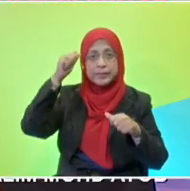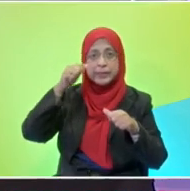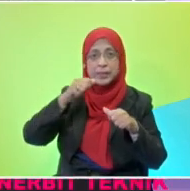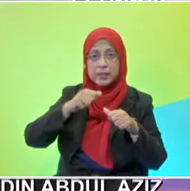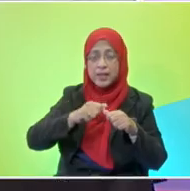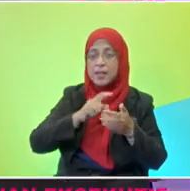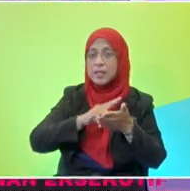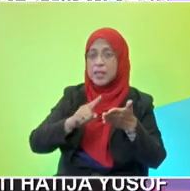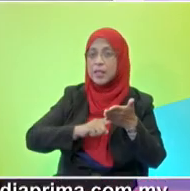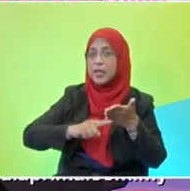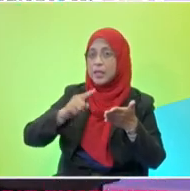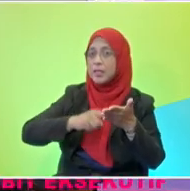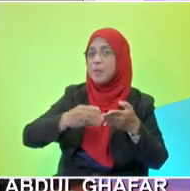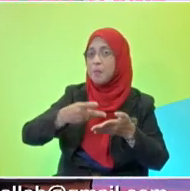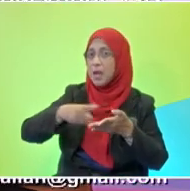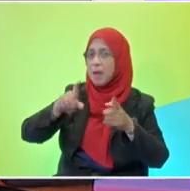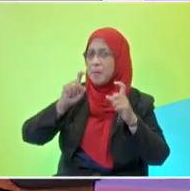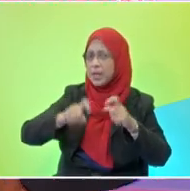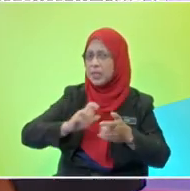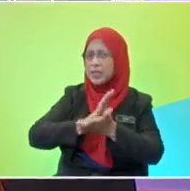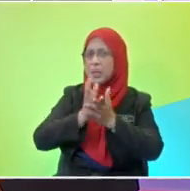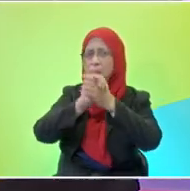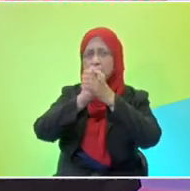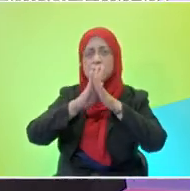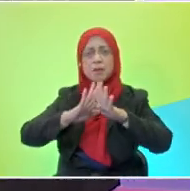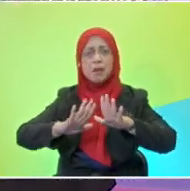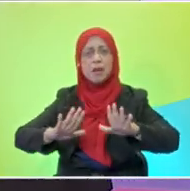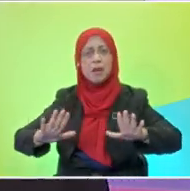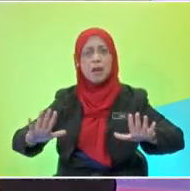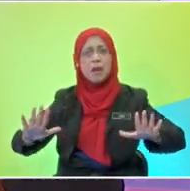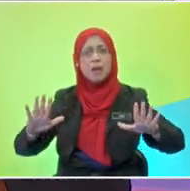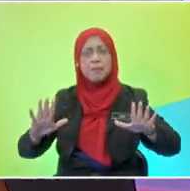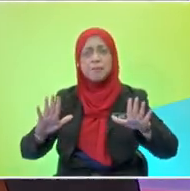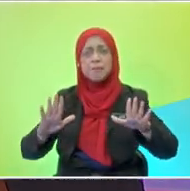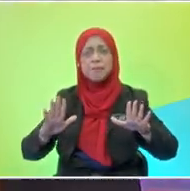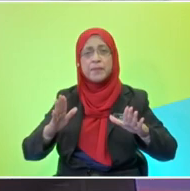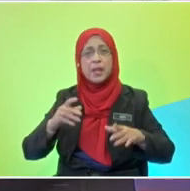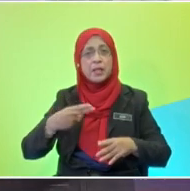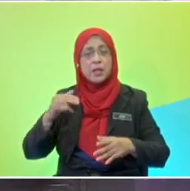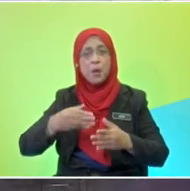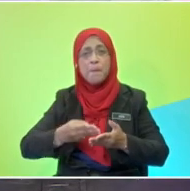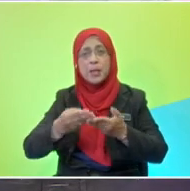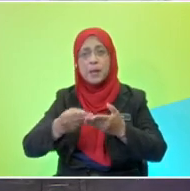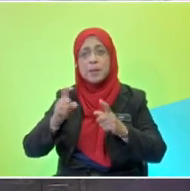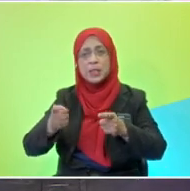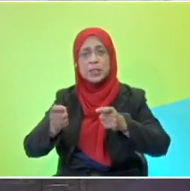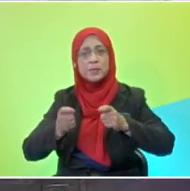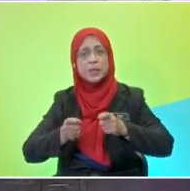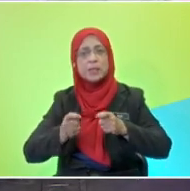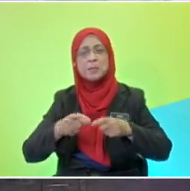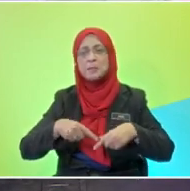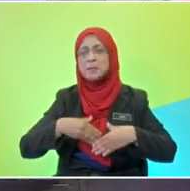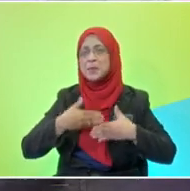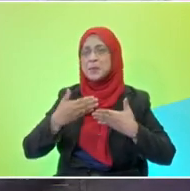zakat yang ditunai pasti menjadi penyelamatnya kau beri pasti menerima gembira